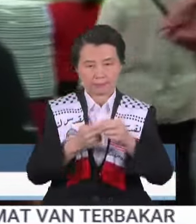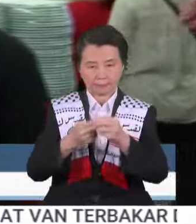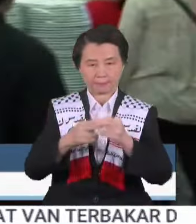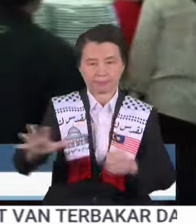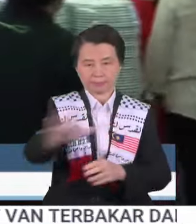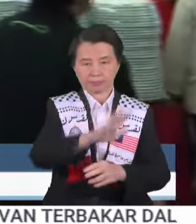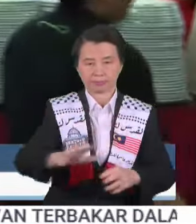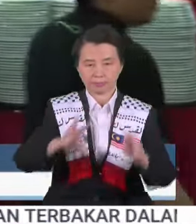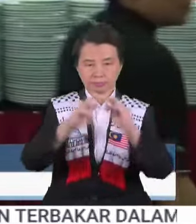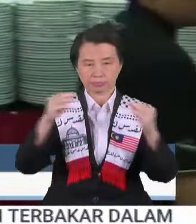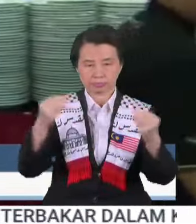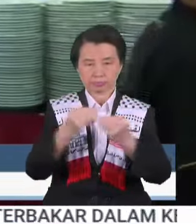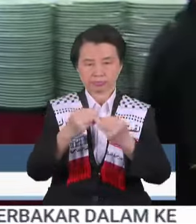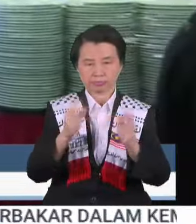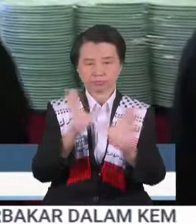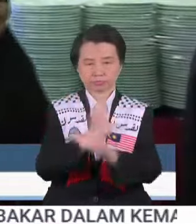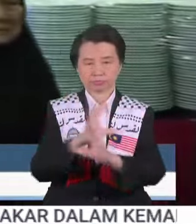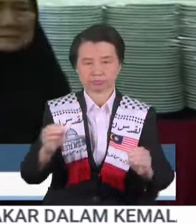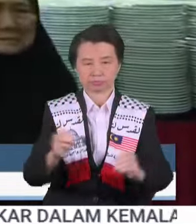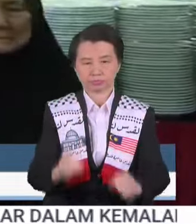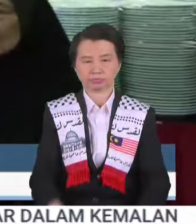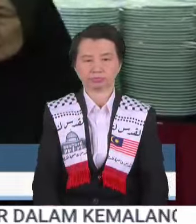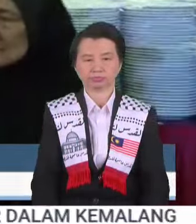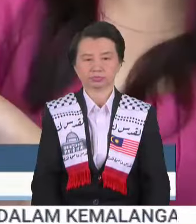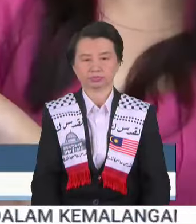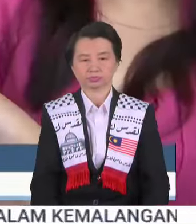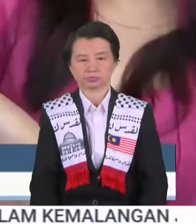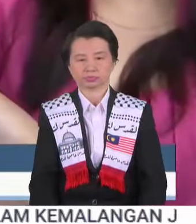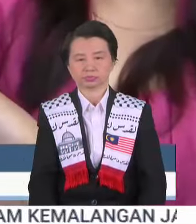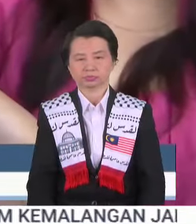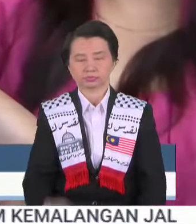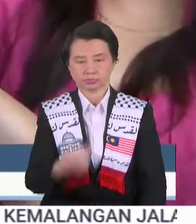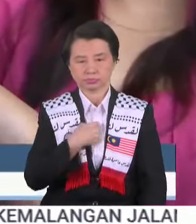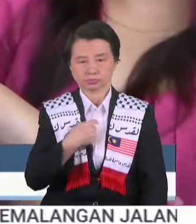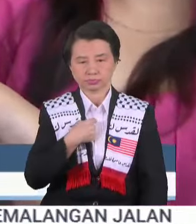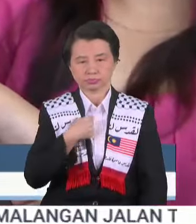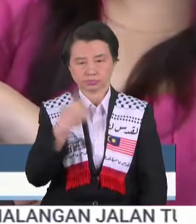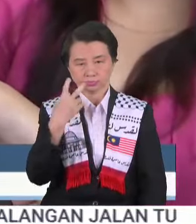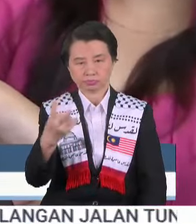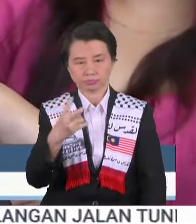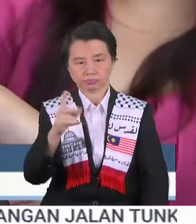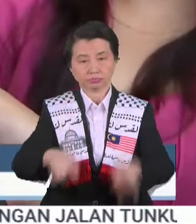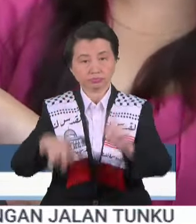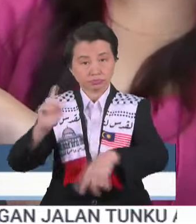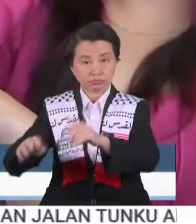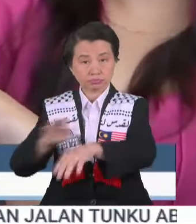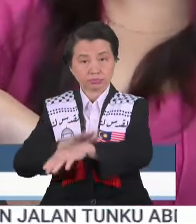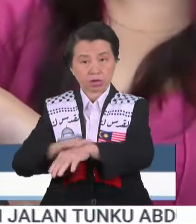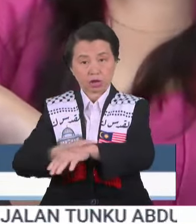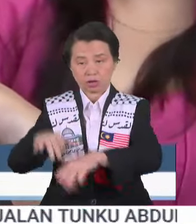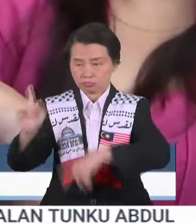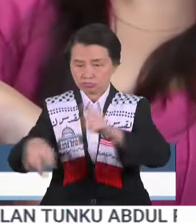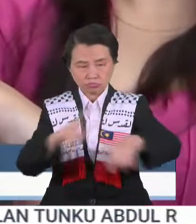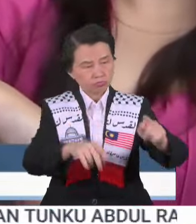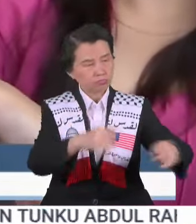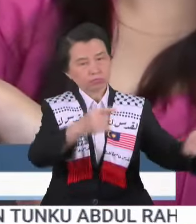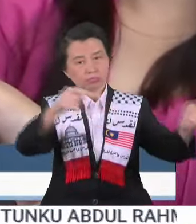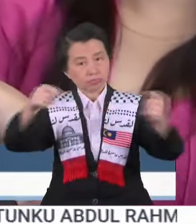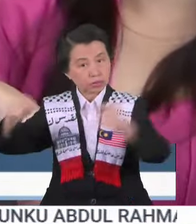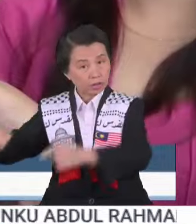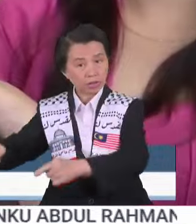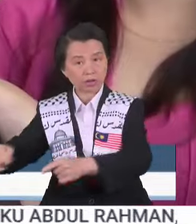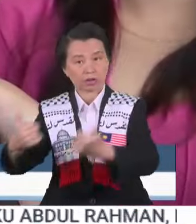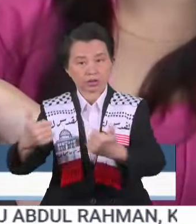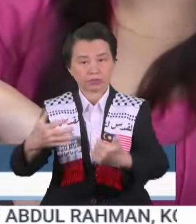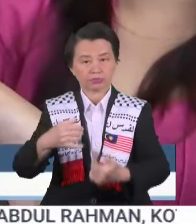kalangan masyarakat di Sarawak. Sebab saya tengok macam pelbagai kaum juga datang dari yang